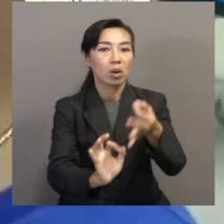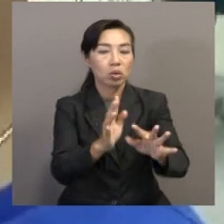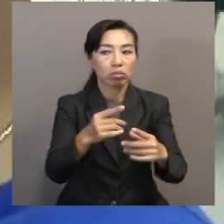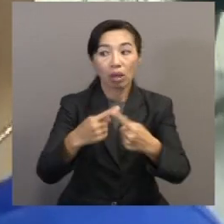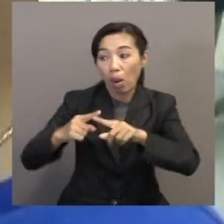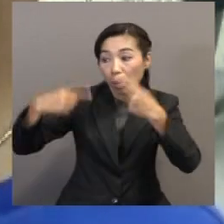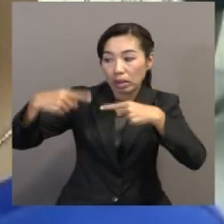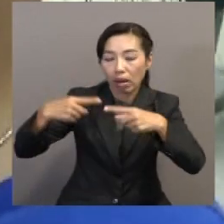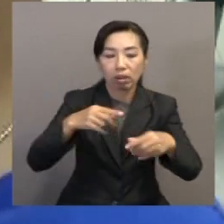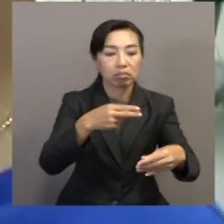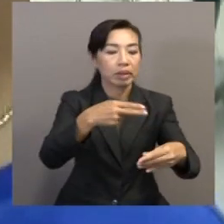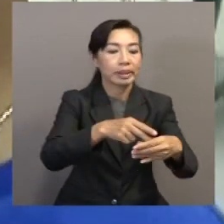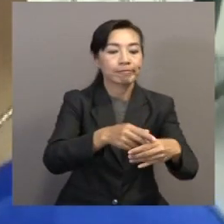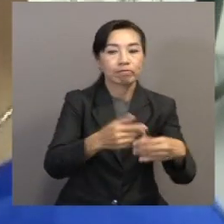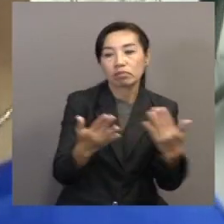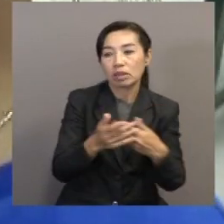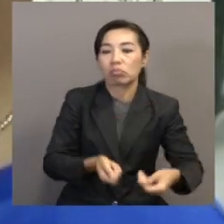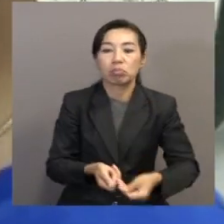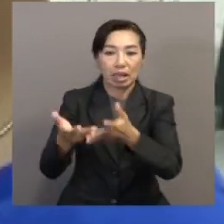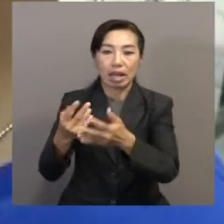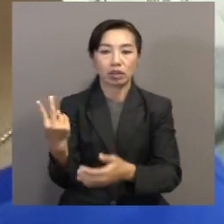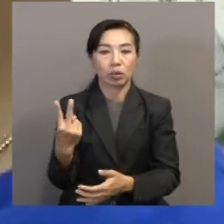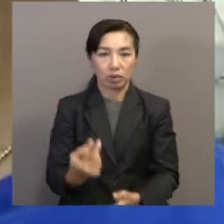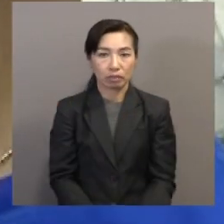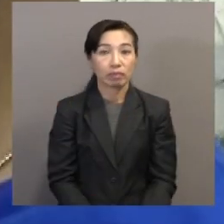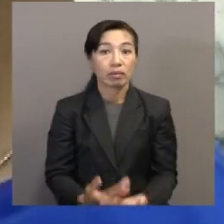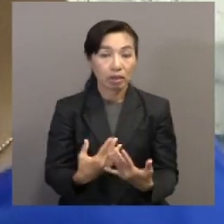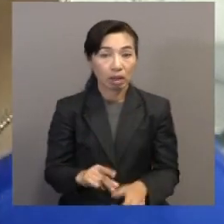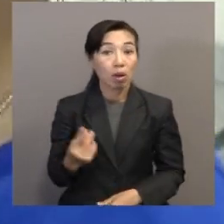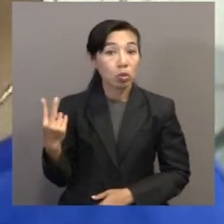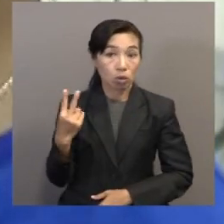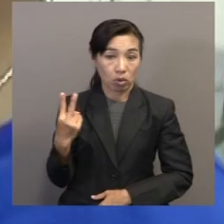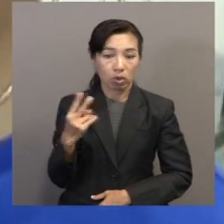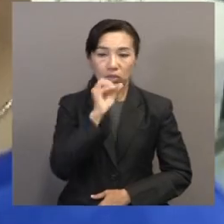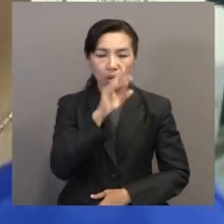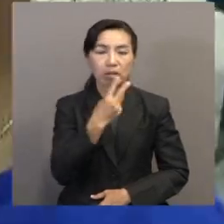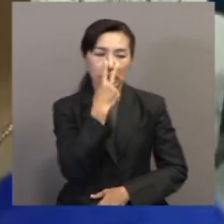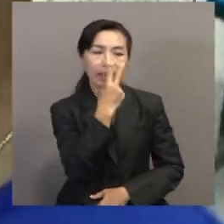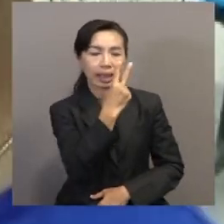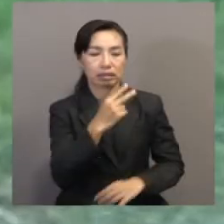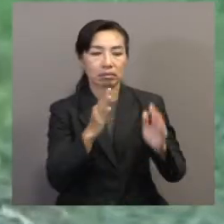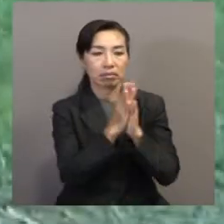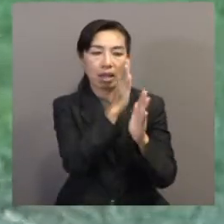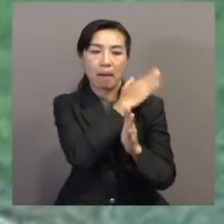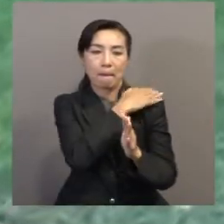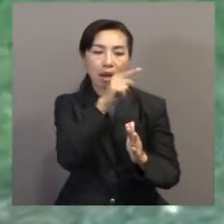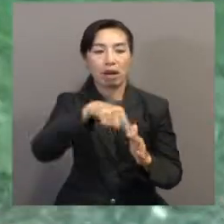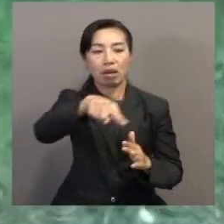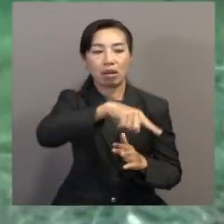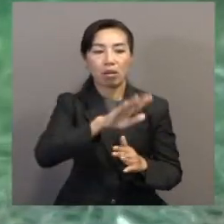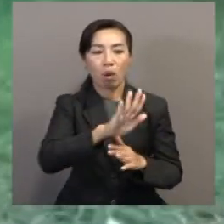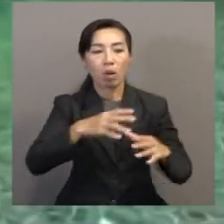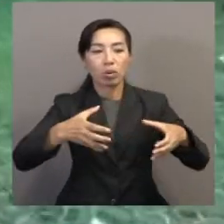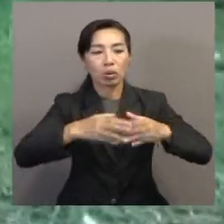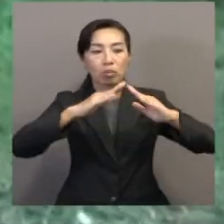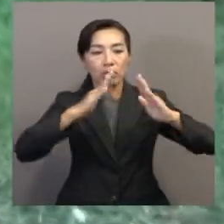ำมันก๊าซนี่มาอยู่ในตัว2คนนี้นะคะคุณผู้ชมคุณสุชินบอกด้วยนะคะว่าที่ผ่านมาเห็นพฤติกรรมของพระในสำนักปฏิบัติธรรมนี้มาตล